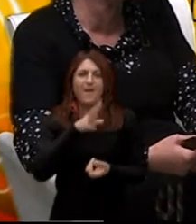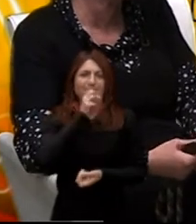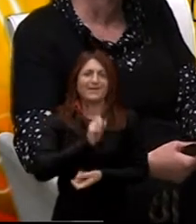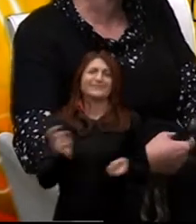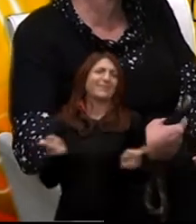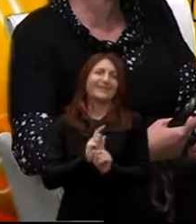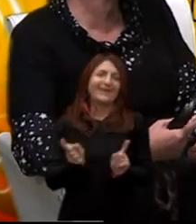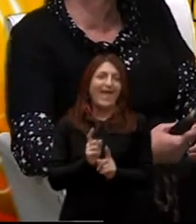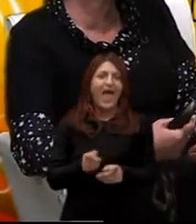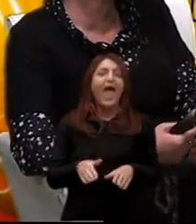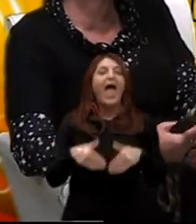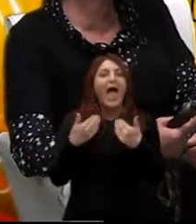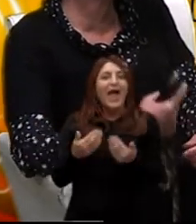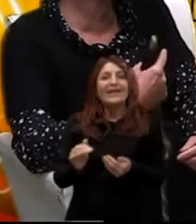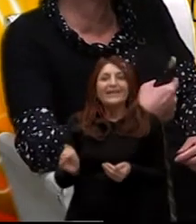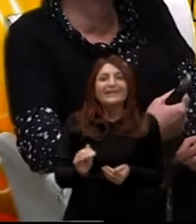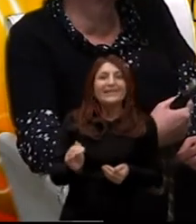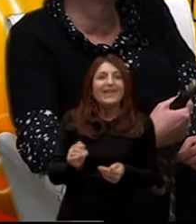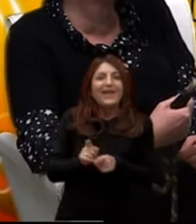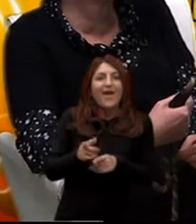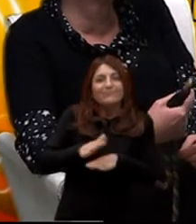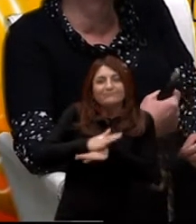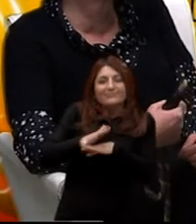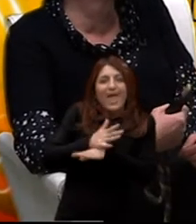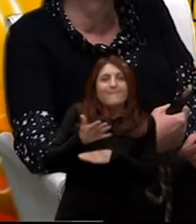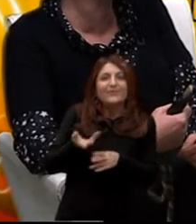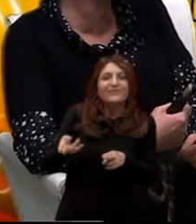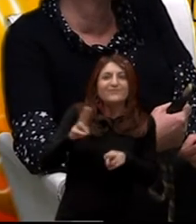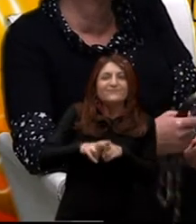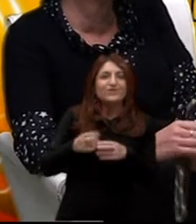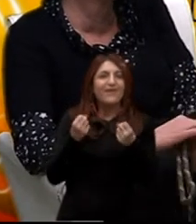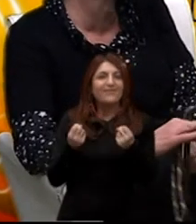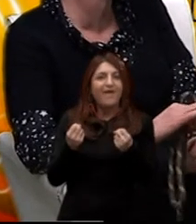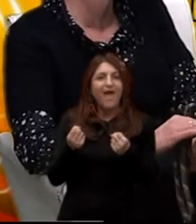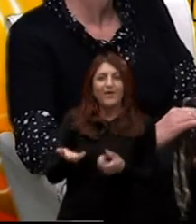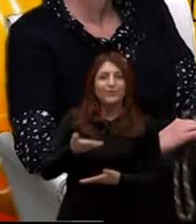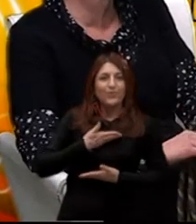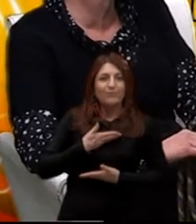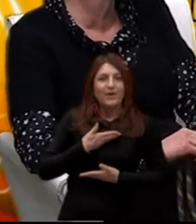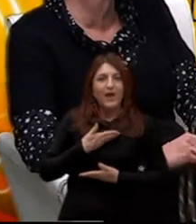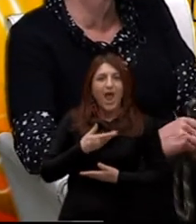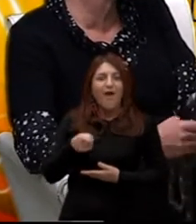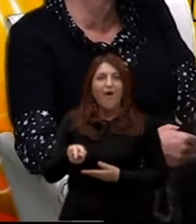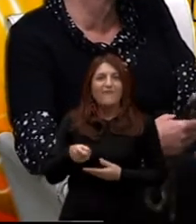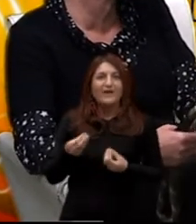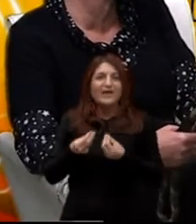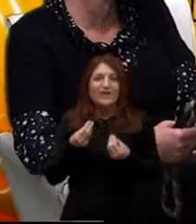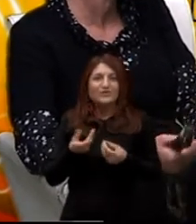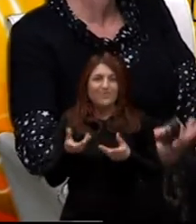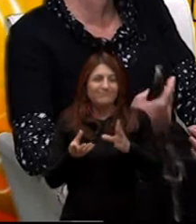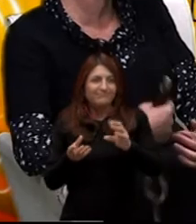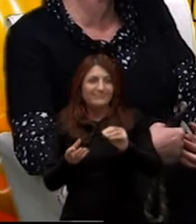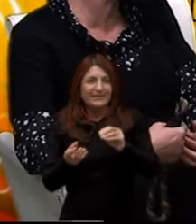tim psom. Ali sigurno da je djetetu onaj emotivni podražaj puno jači i onda ovaj neugodan